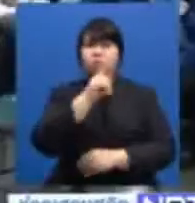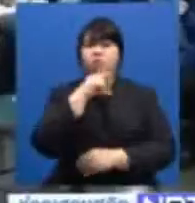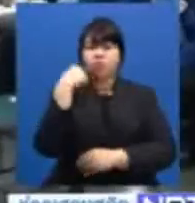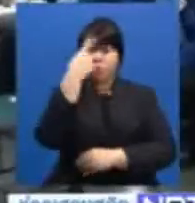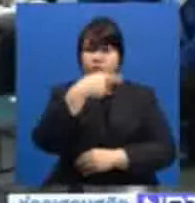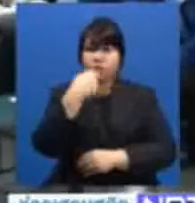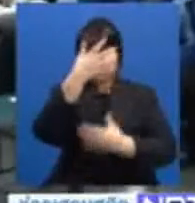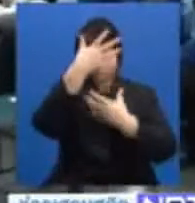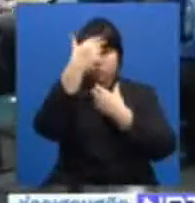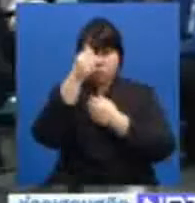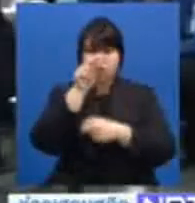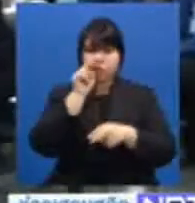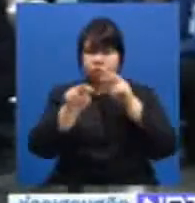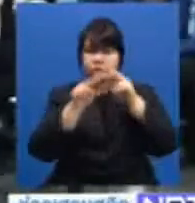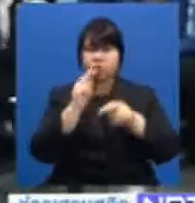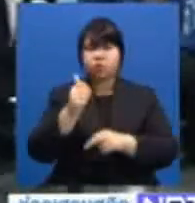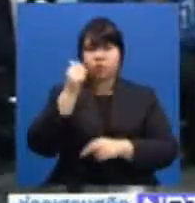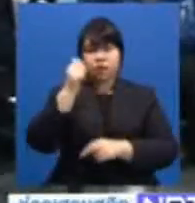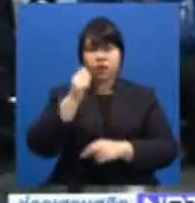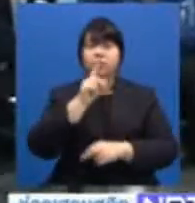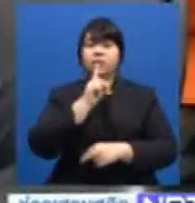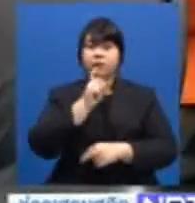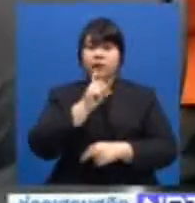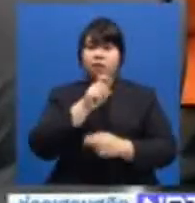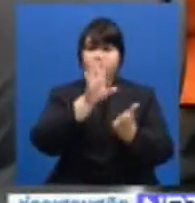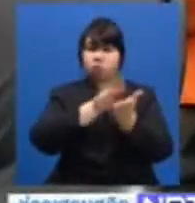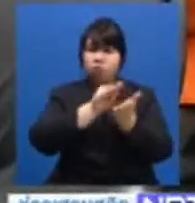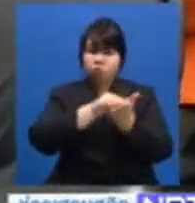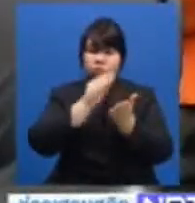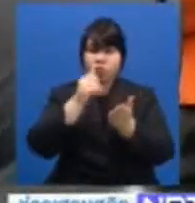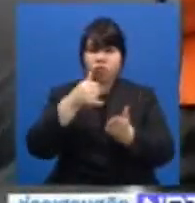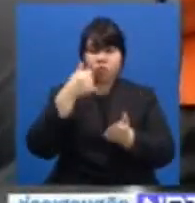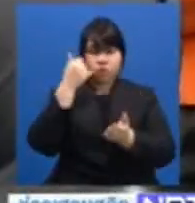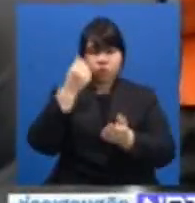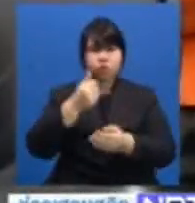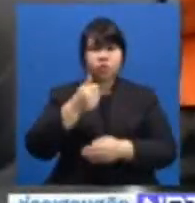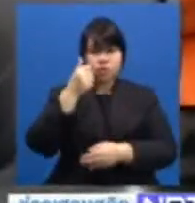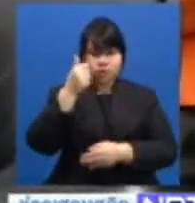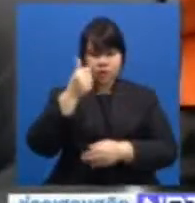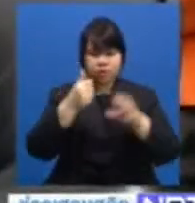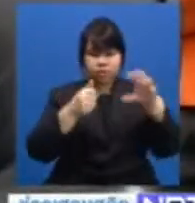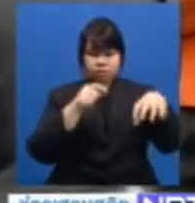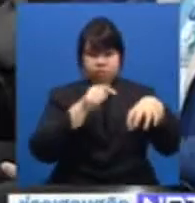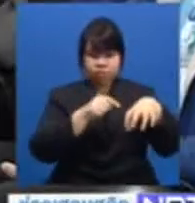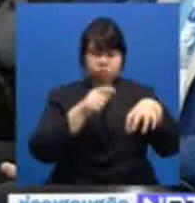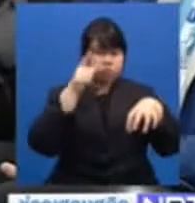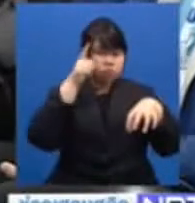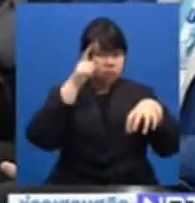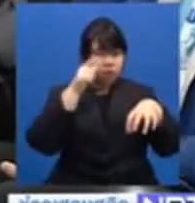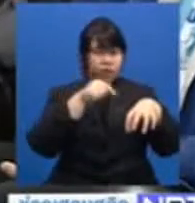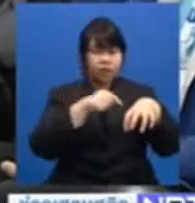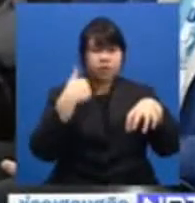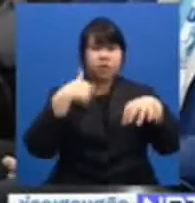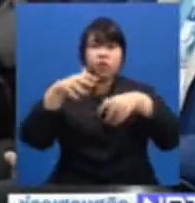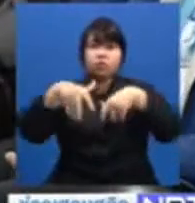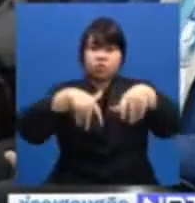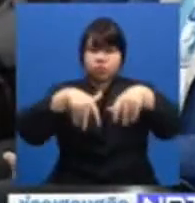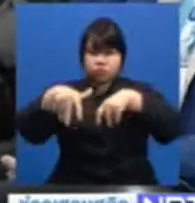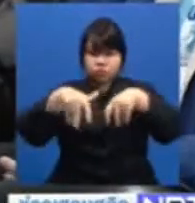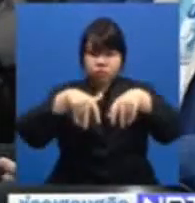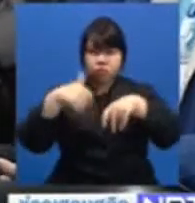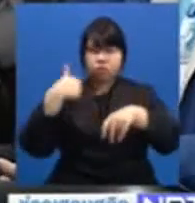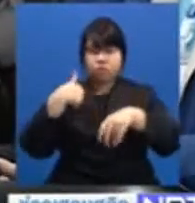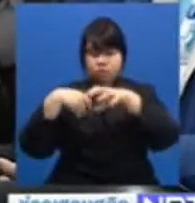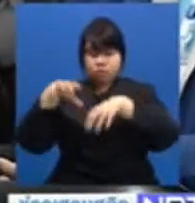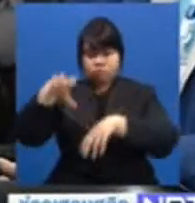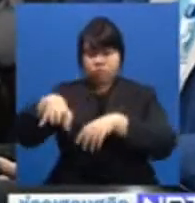สามารถเข้าชมงานและสอบถามรายละเอียดได้ที่สำนักงานใหญ่การเคหะแห่งชาติสำนักงานเคหะชุมชนสำนักงาน